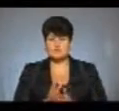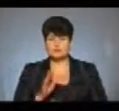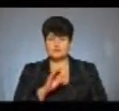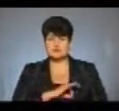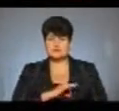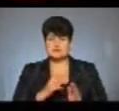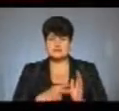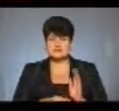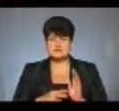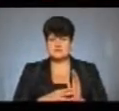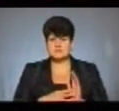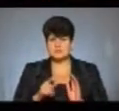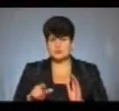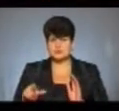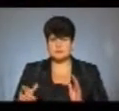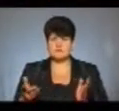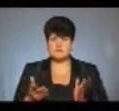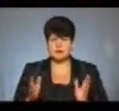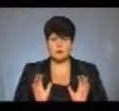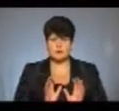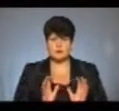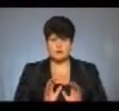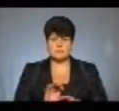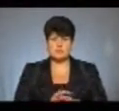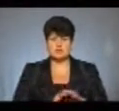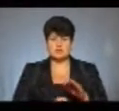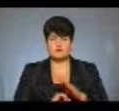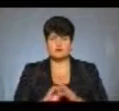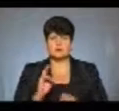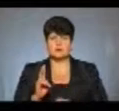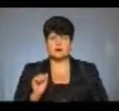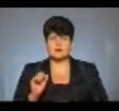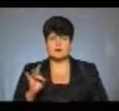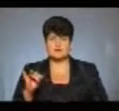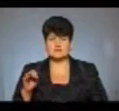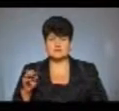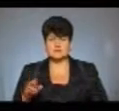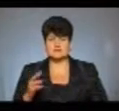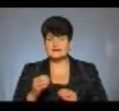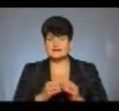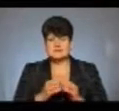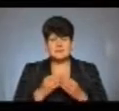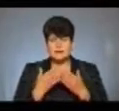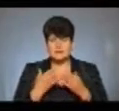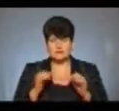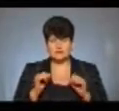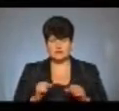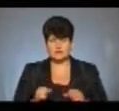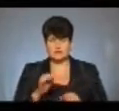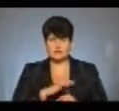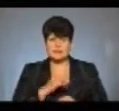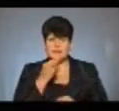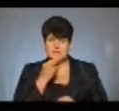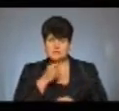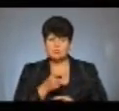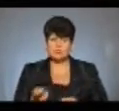користуватимуться 78 осіб, якими опікується благодійний фонд «Карітас». 10 із них не мають можливості користуватись їдальною, тому